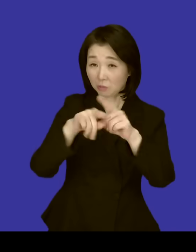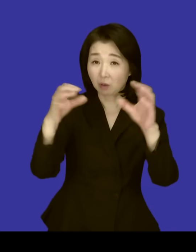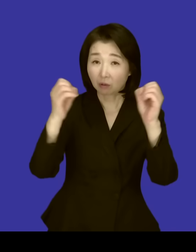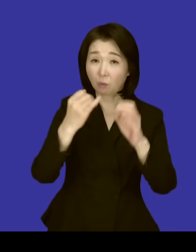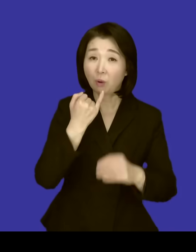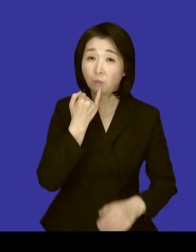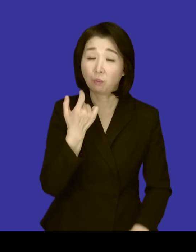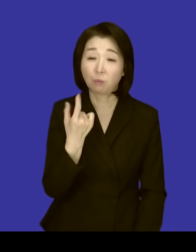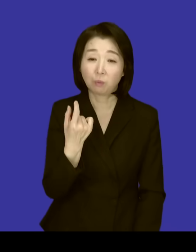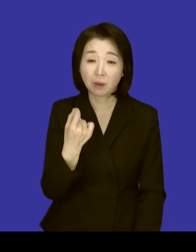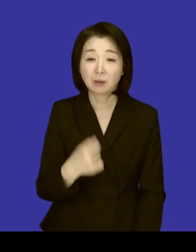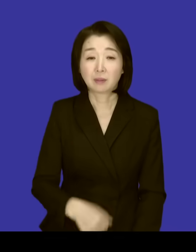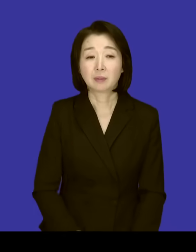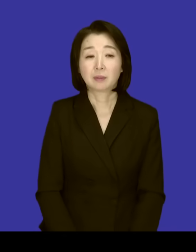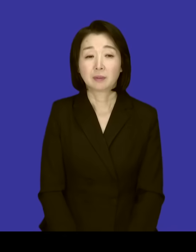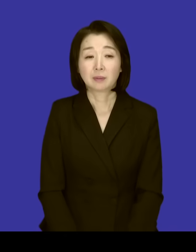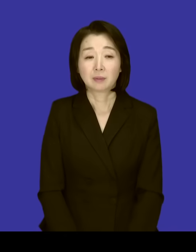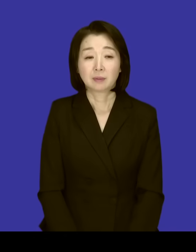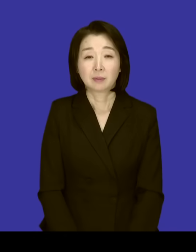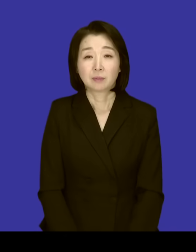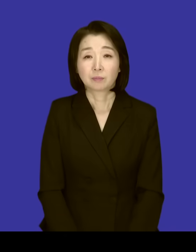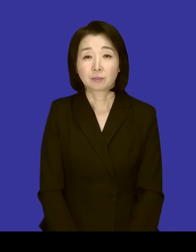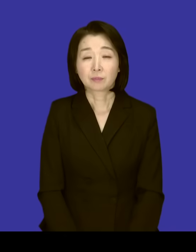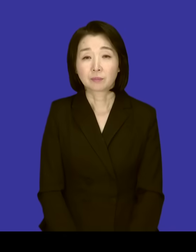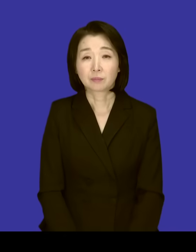너무 좋고 이제